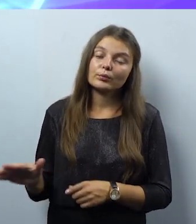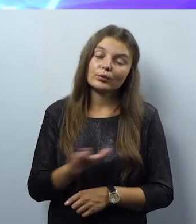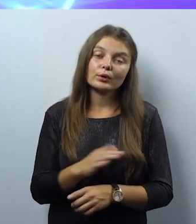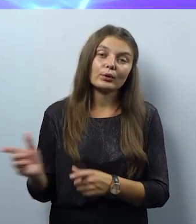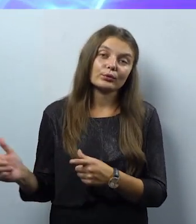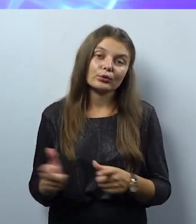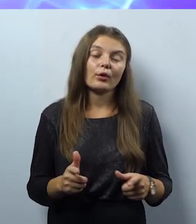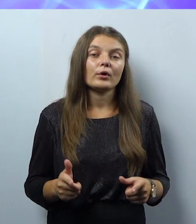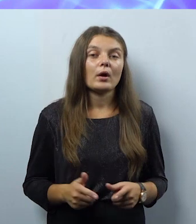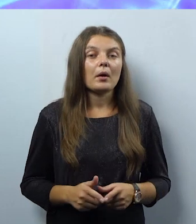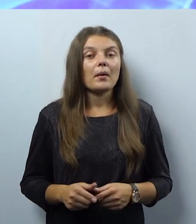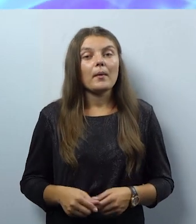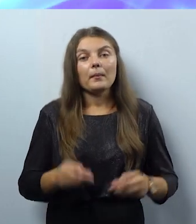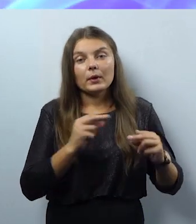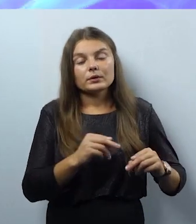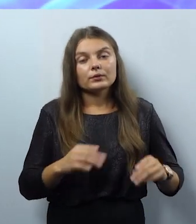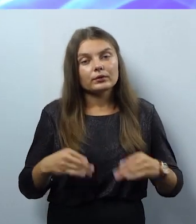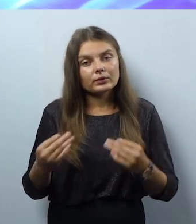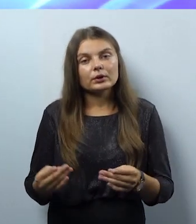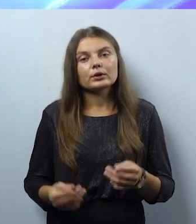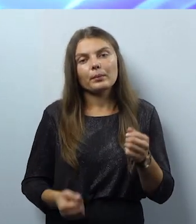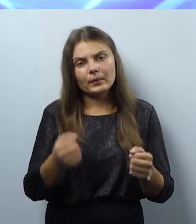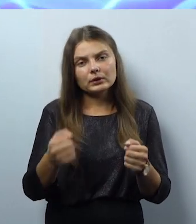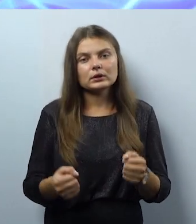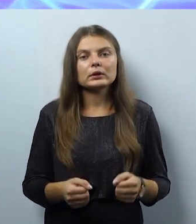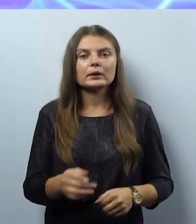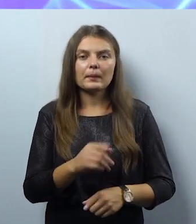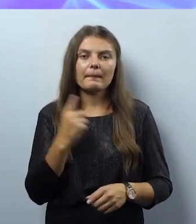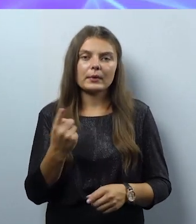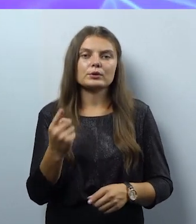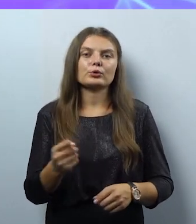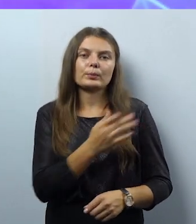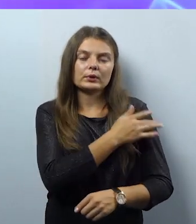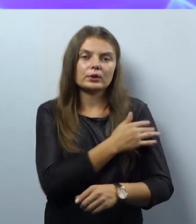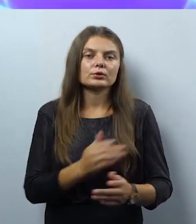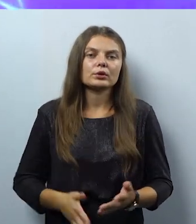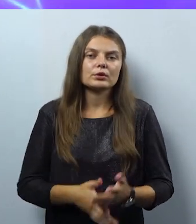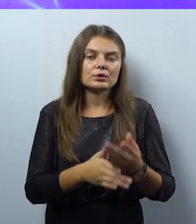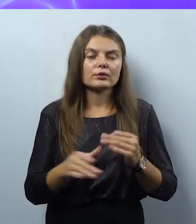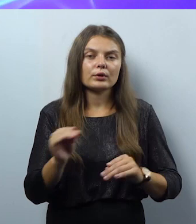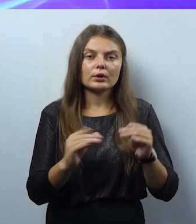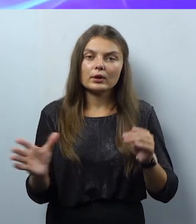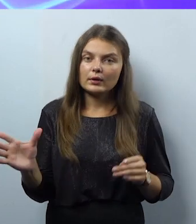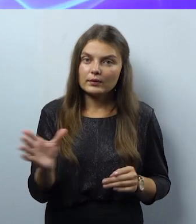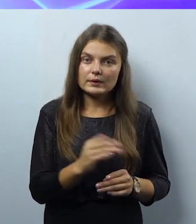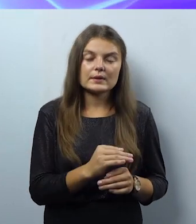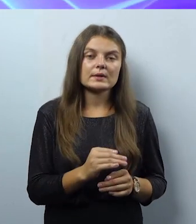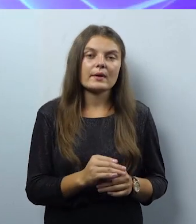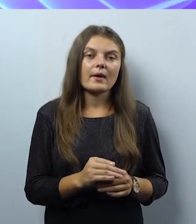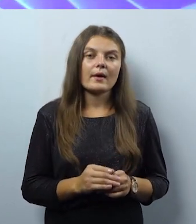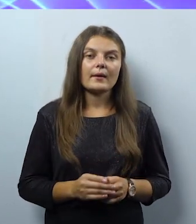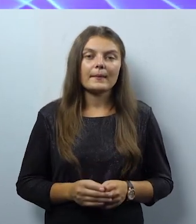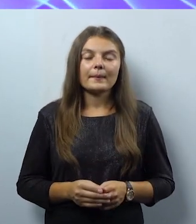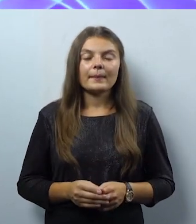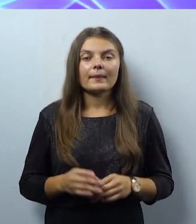нові амбулаторії, вони закупили автомобілі, вони купили телемедичне консультування і створили спроможну мережу надання